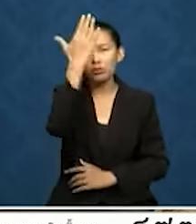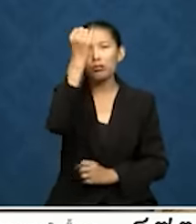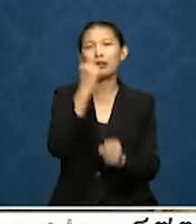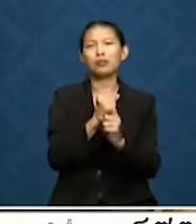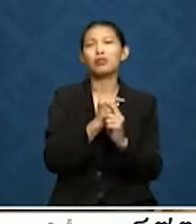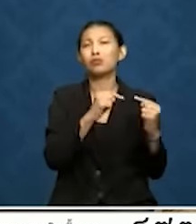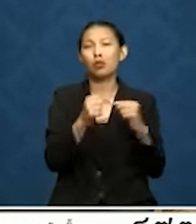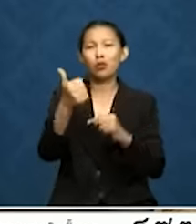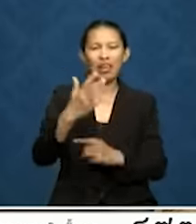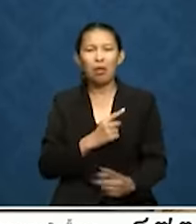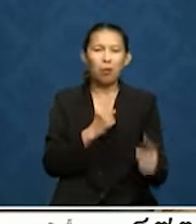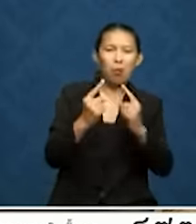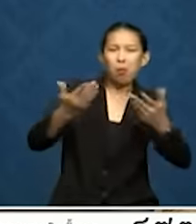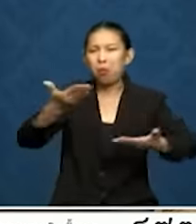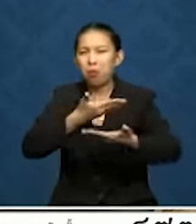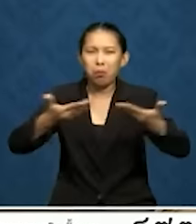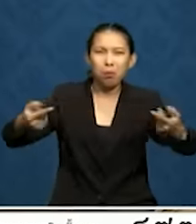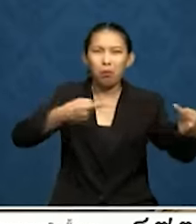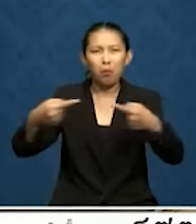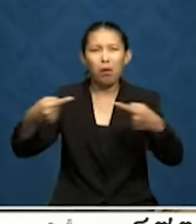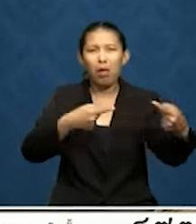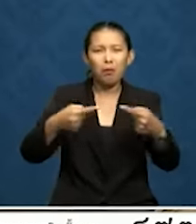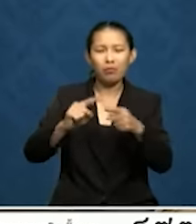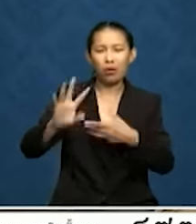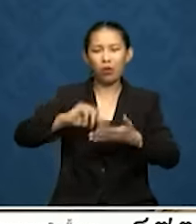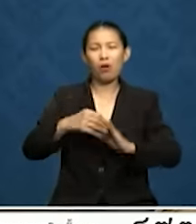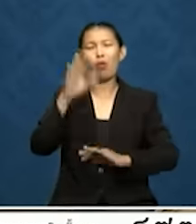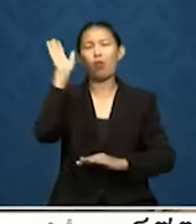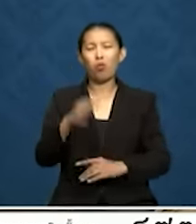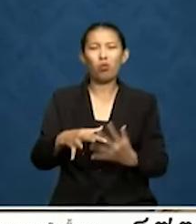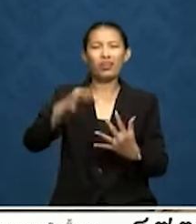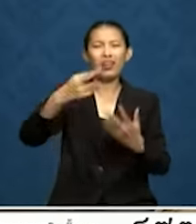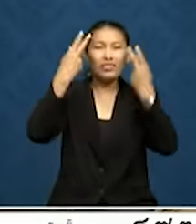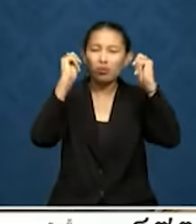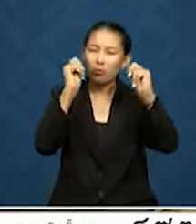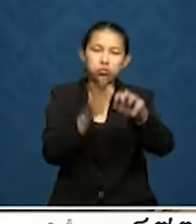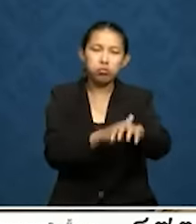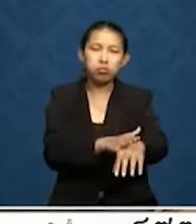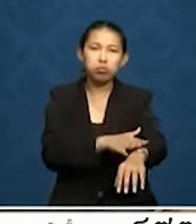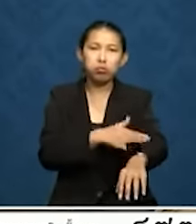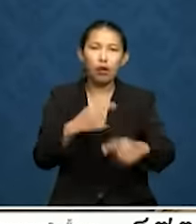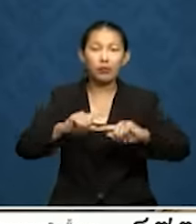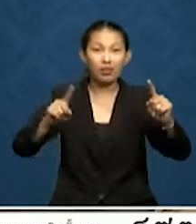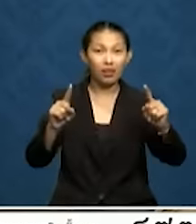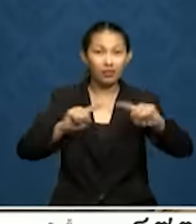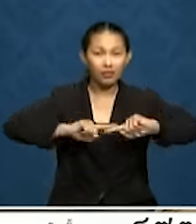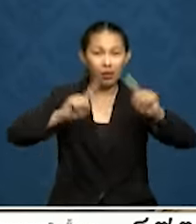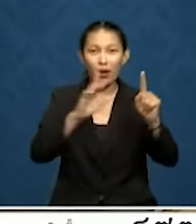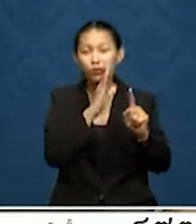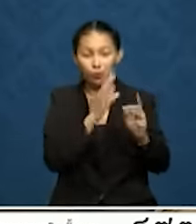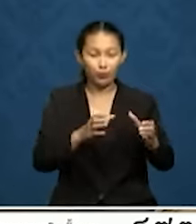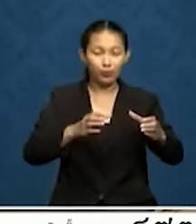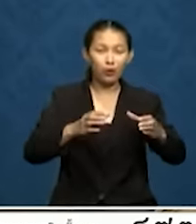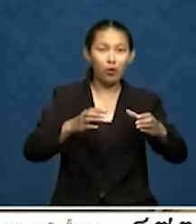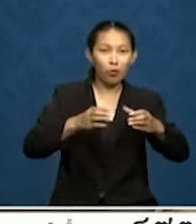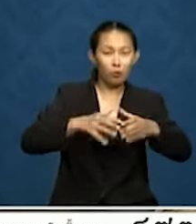ราเถียงกันแบบนี้ฮะมันทำให้การเลือกนายกรัฐมนตรีช้าไปด้วยซ้ำไปแต่ถ้าเกิดได้นำได้แต่อย่างพรรคก้าวไกล